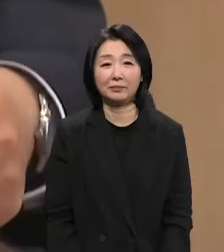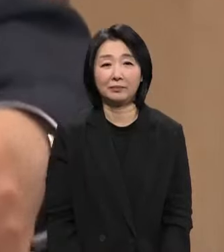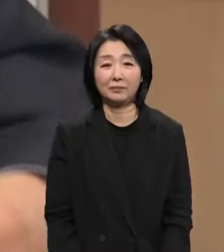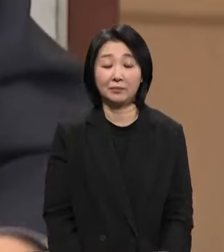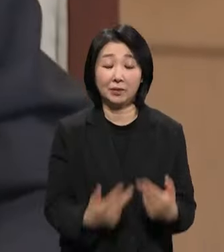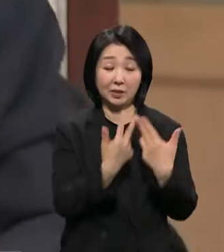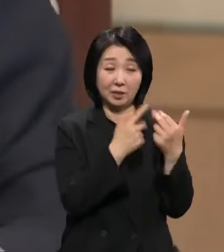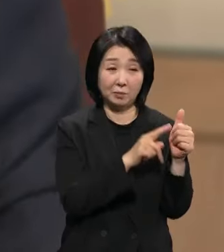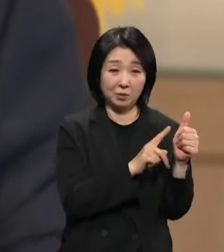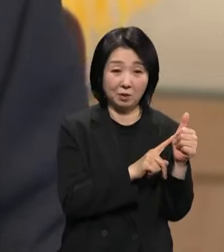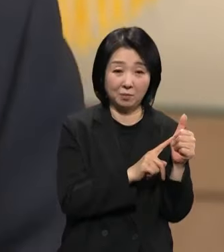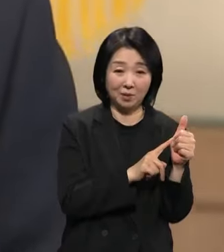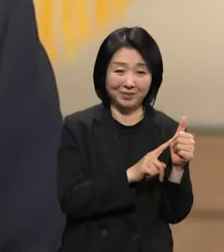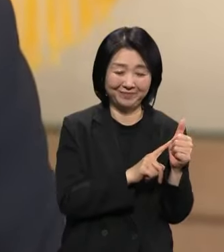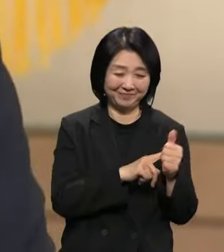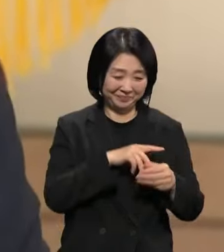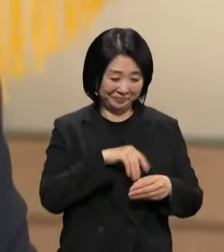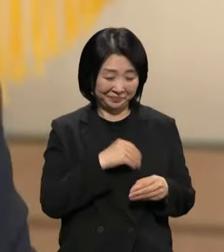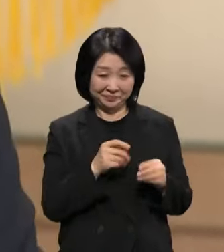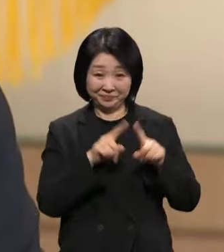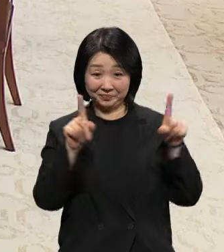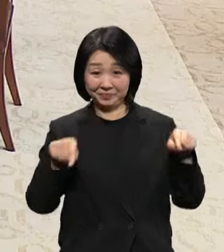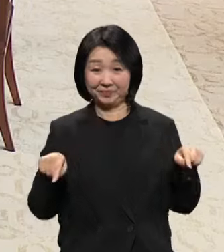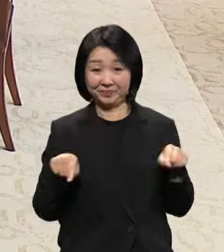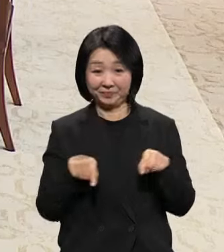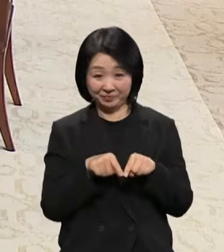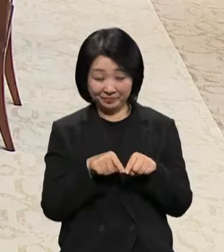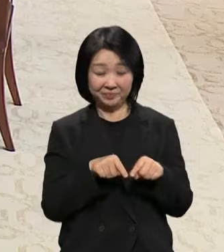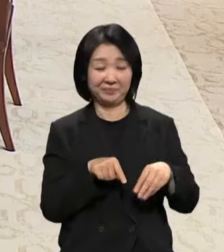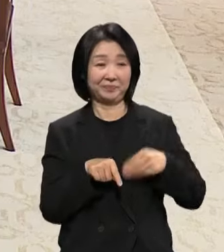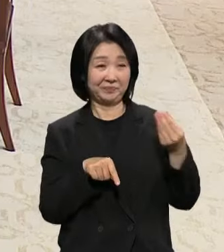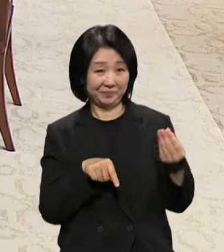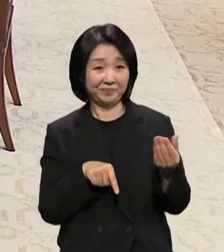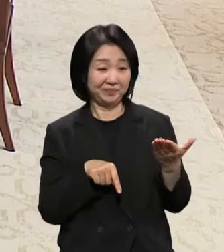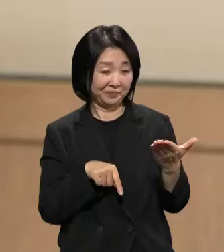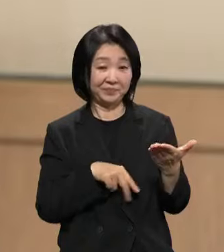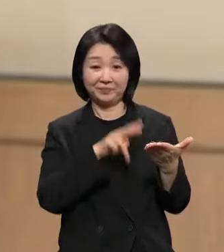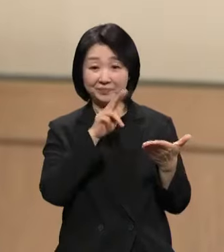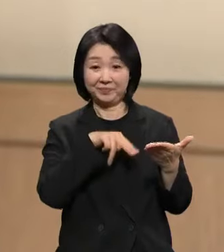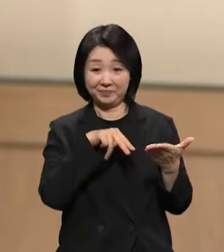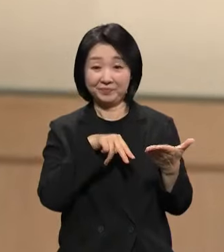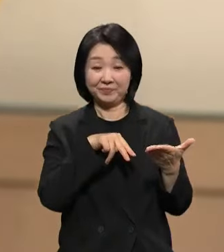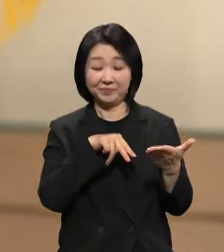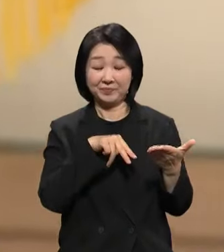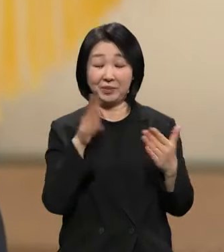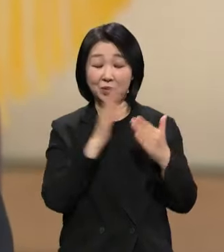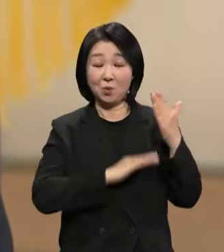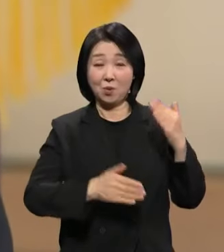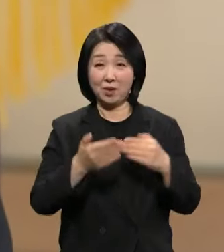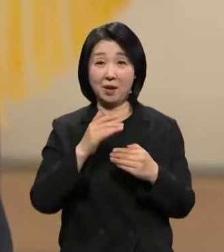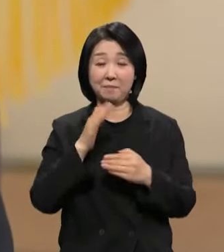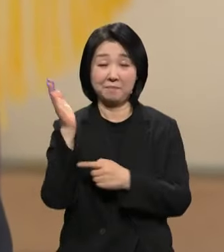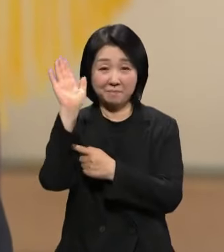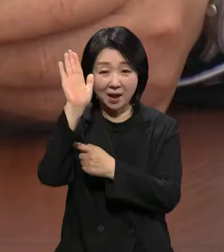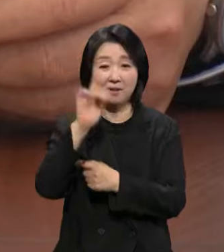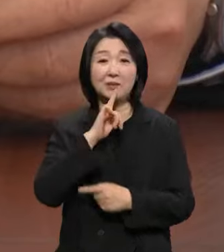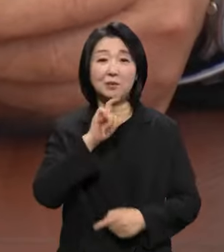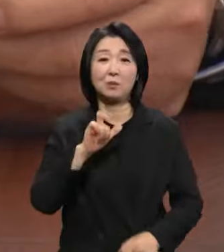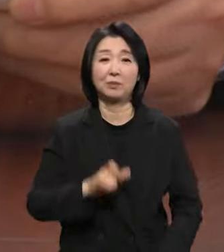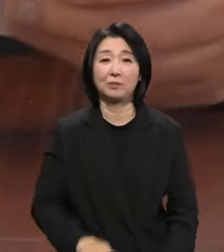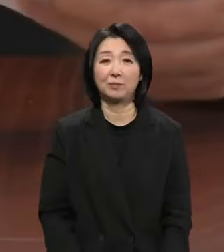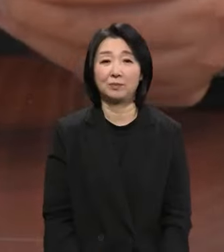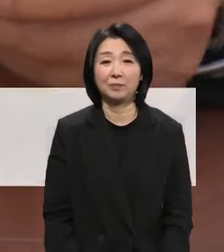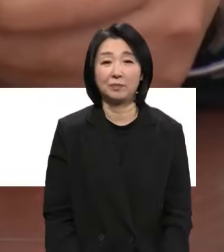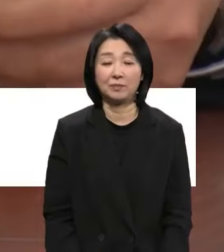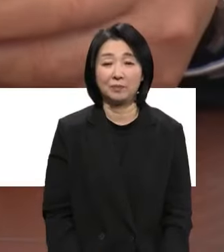이재명 대표는 안주머니에서 미리 준비해온 종이 뭉치를 꺼냈습니다. 공개 발언은 15분간 이어졌습니다.